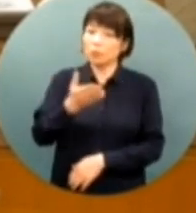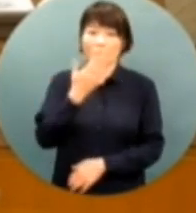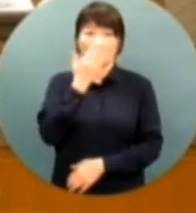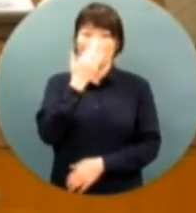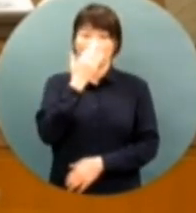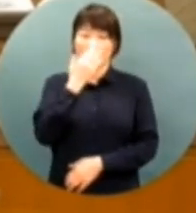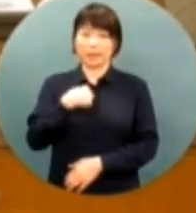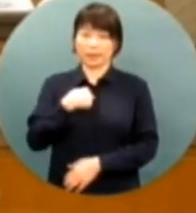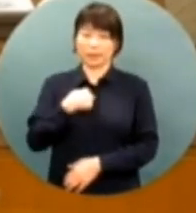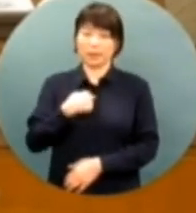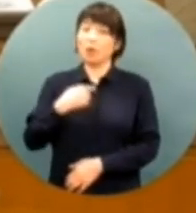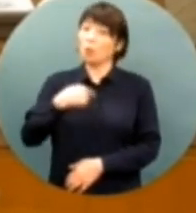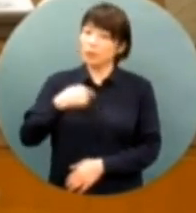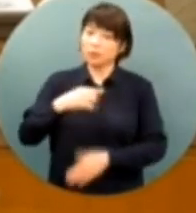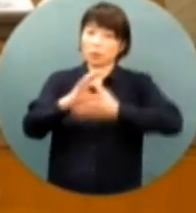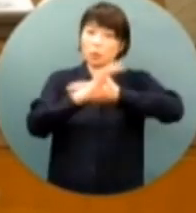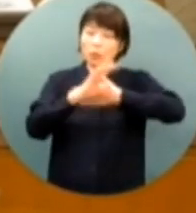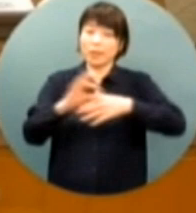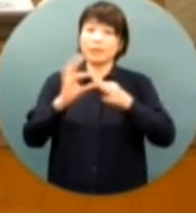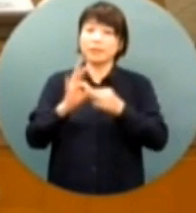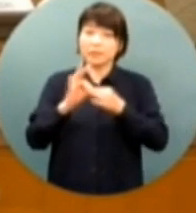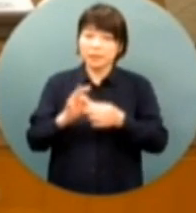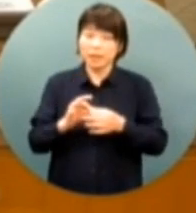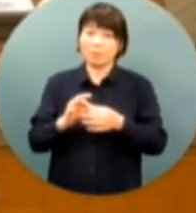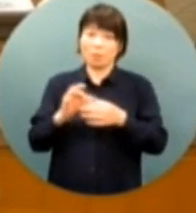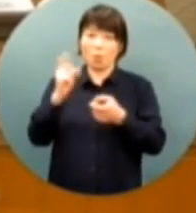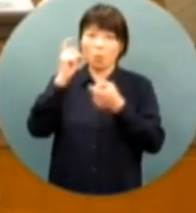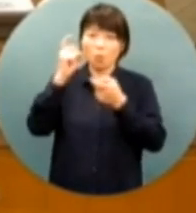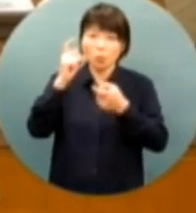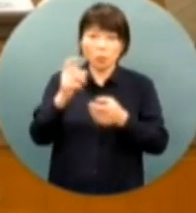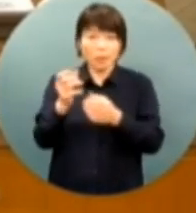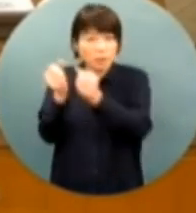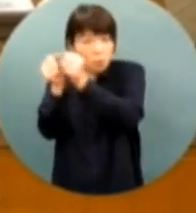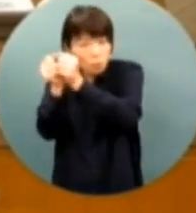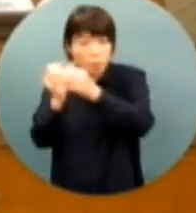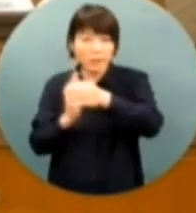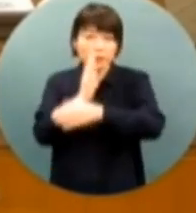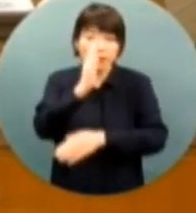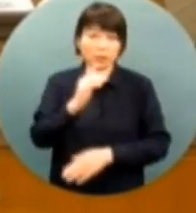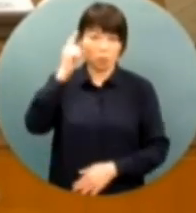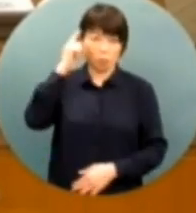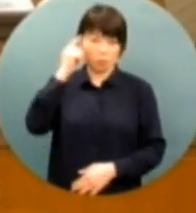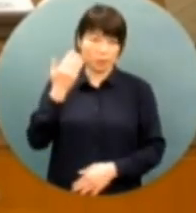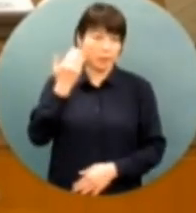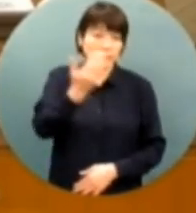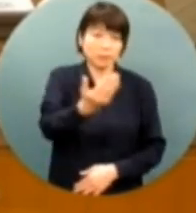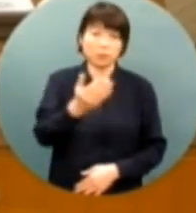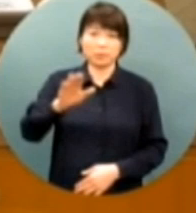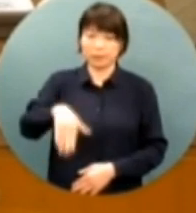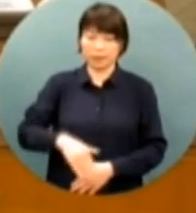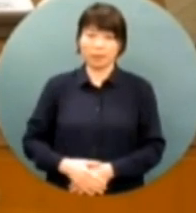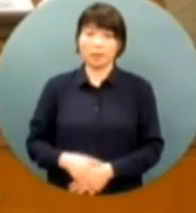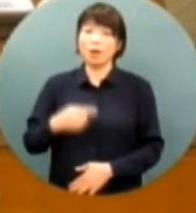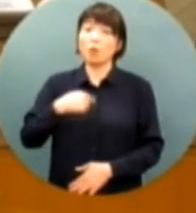ません。私はこの事案について、もはや言葉狩りに当たるのではないかと考えており、今回質問させていただいております